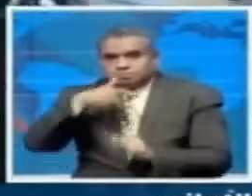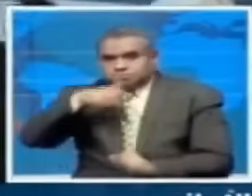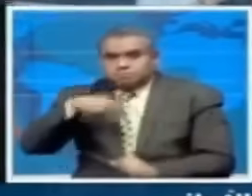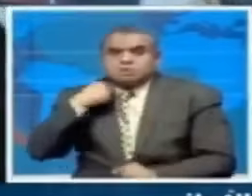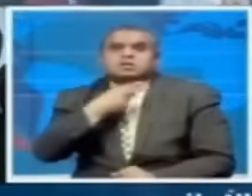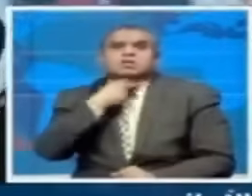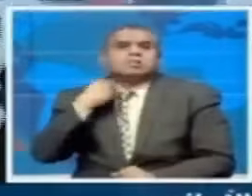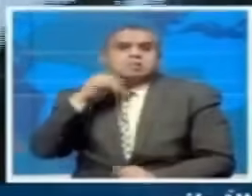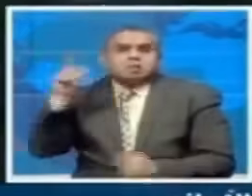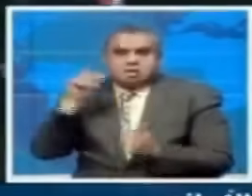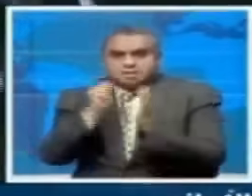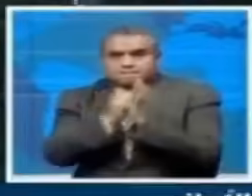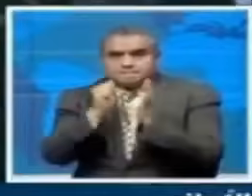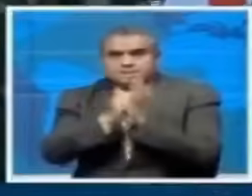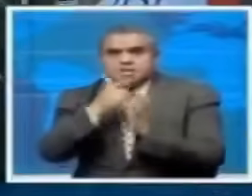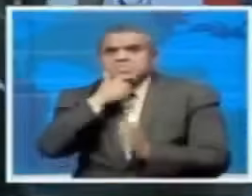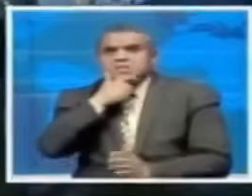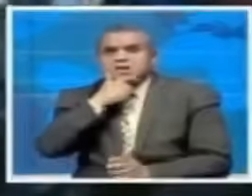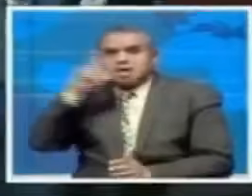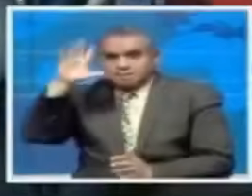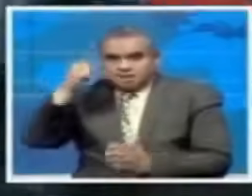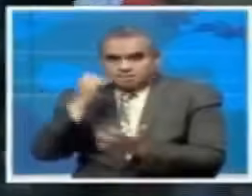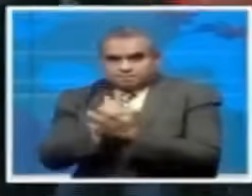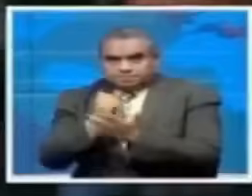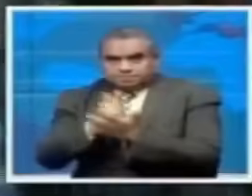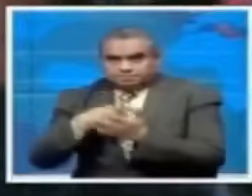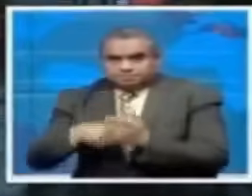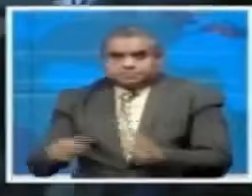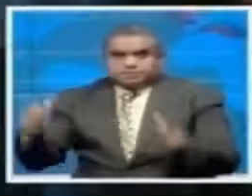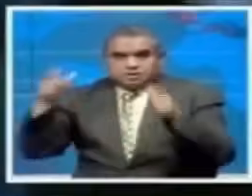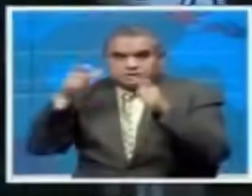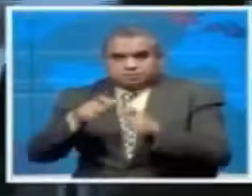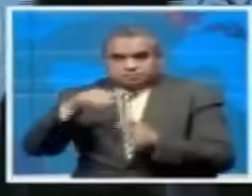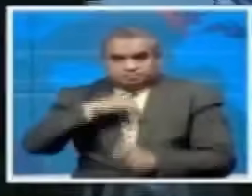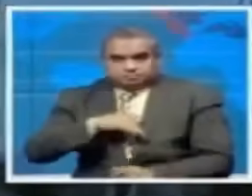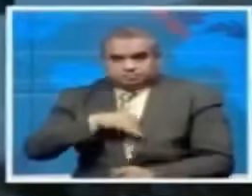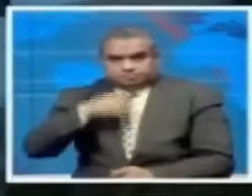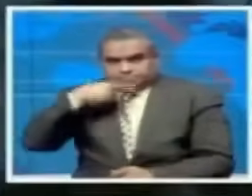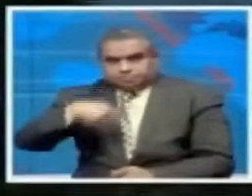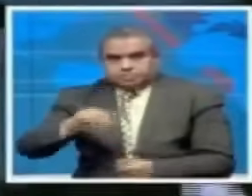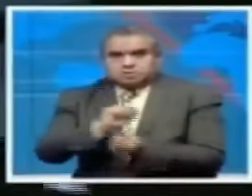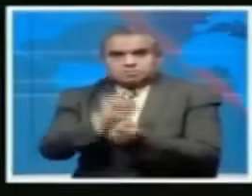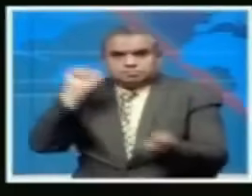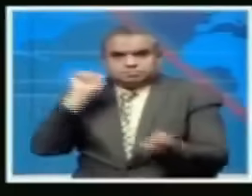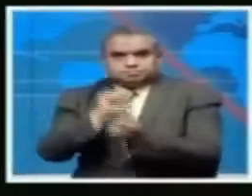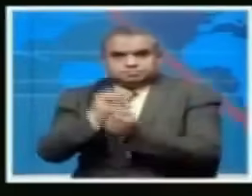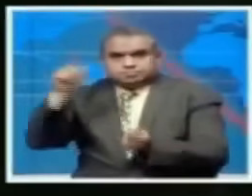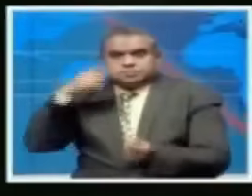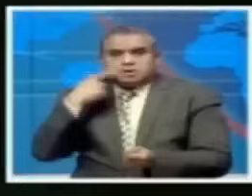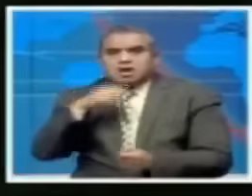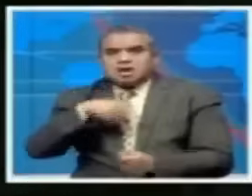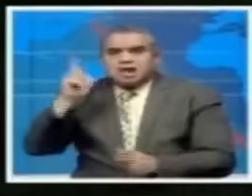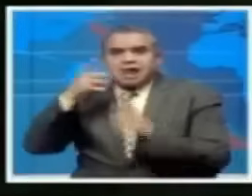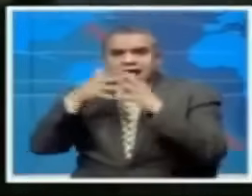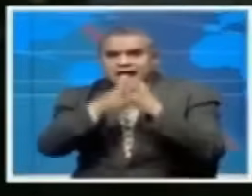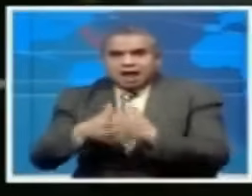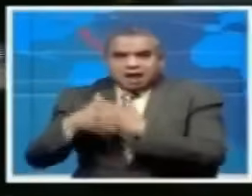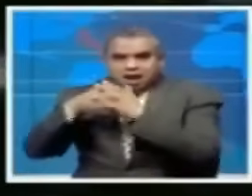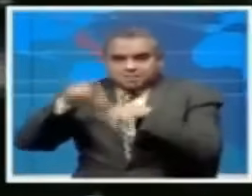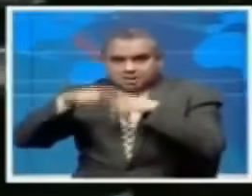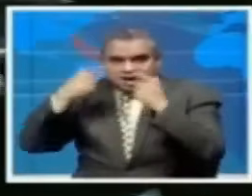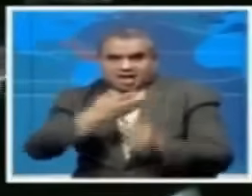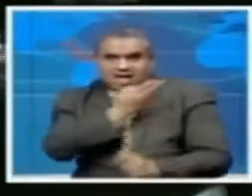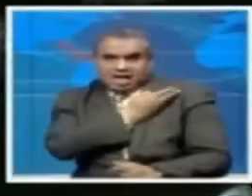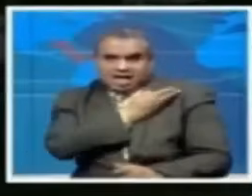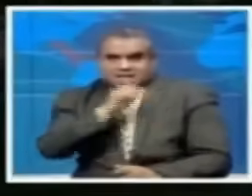الأمن القومي بالبيت الأبيض الأمريكي جيك سوليفان عن اعتقاده بأنه سيتم إطلاق سراح أحد الرهائن الأمريكيين من